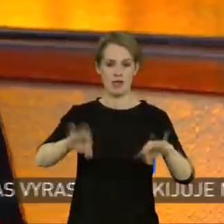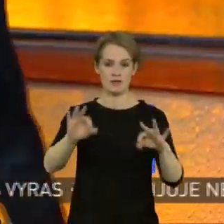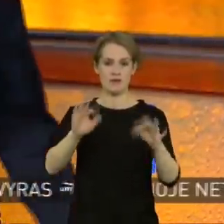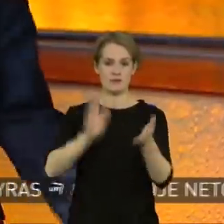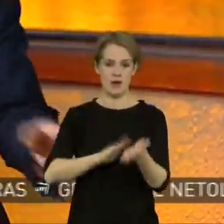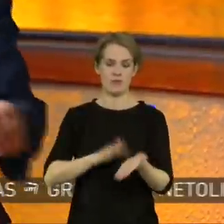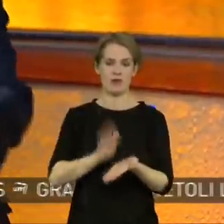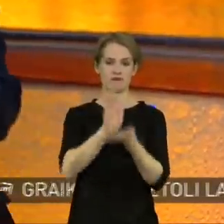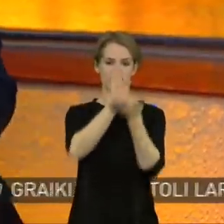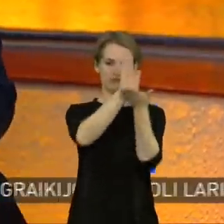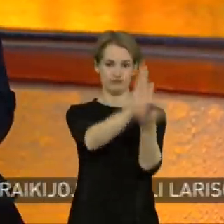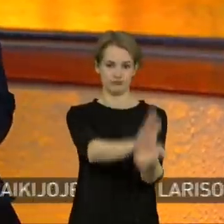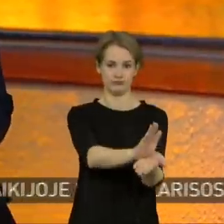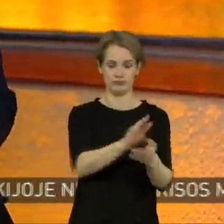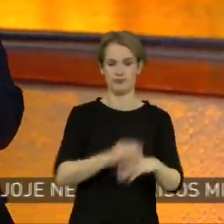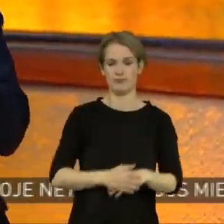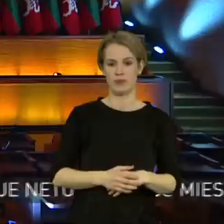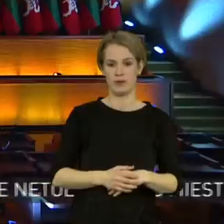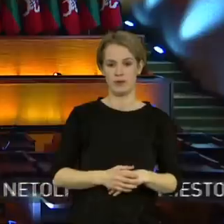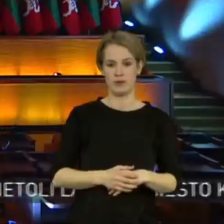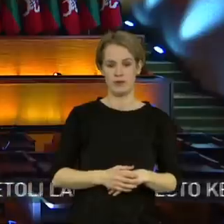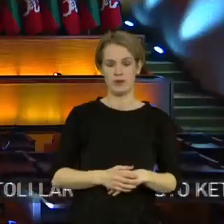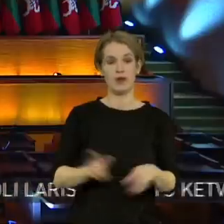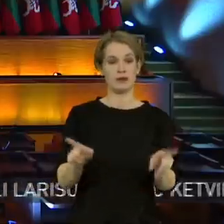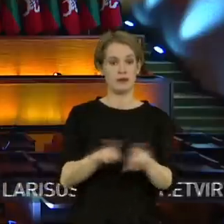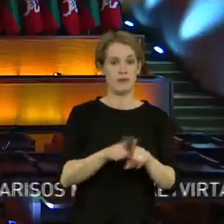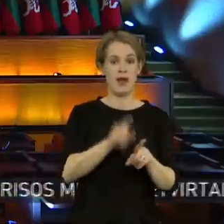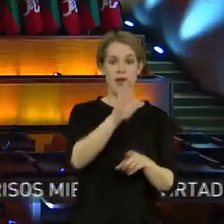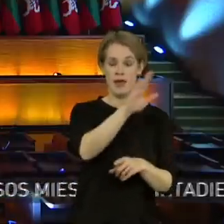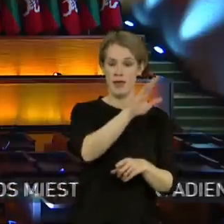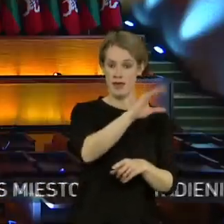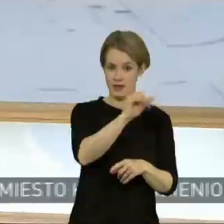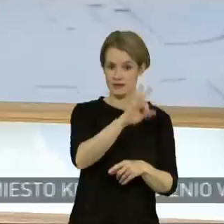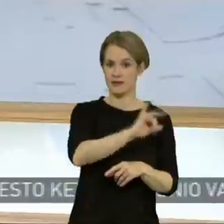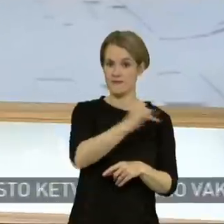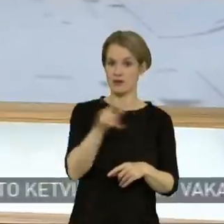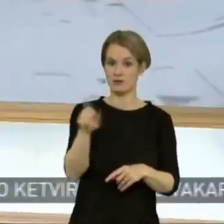Baltarusijos taikūs protestai įvertinti ES Sacharovo premiją.